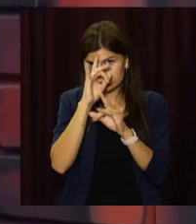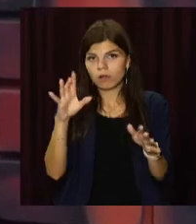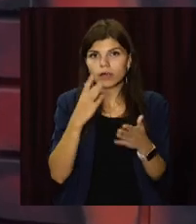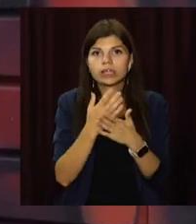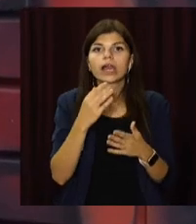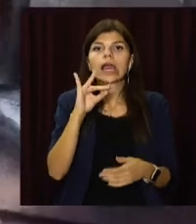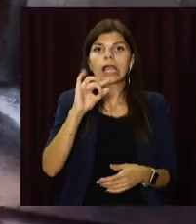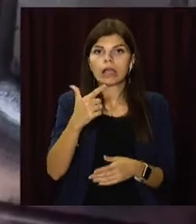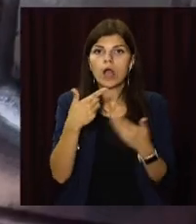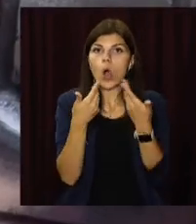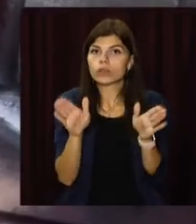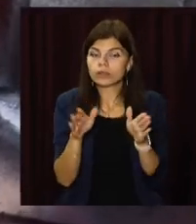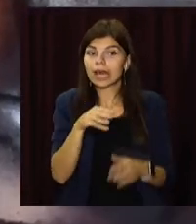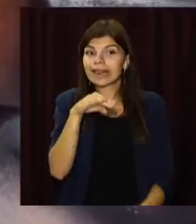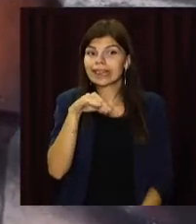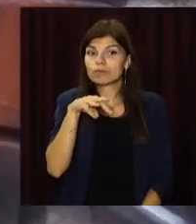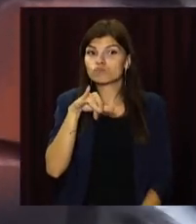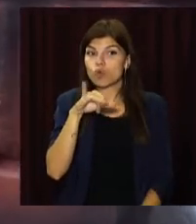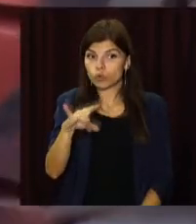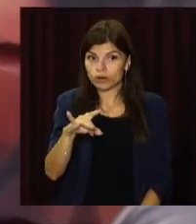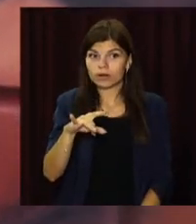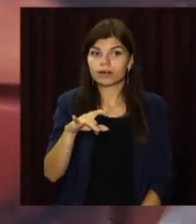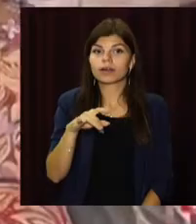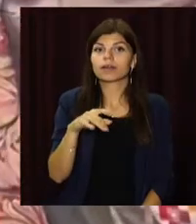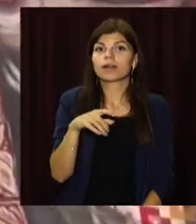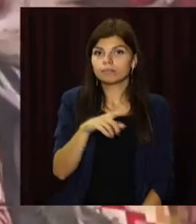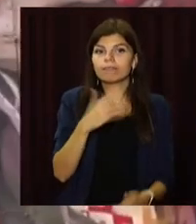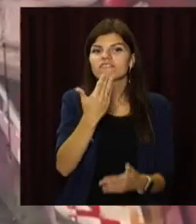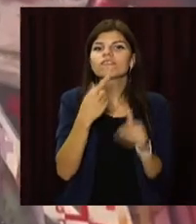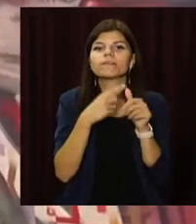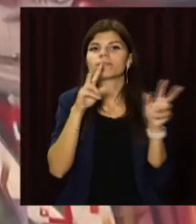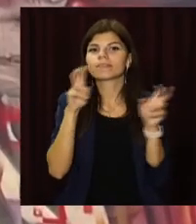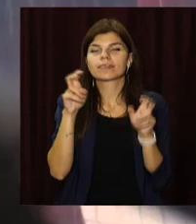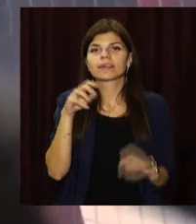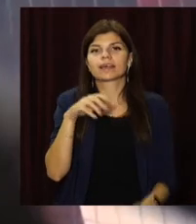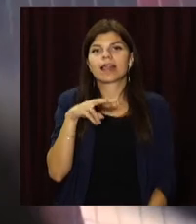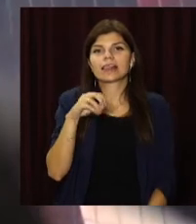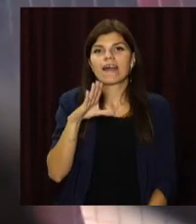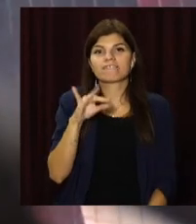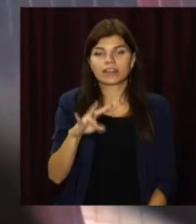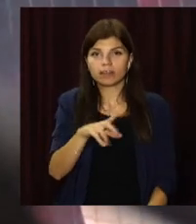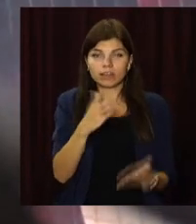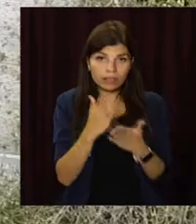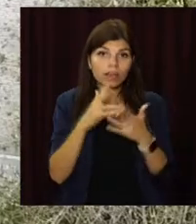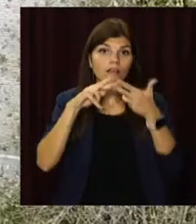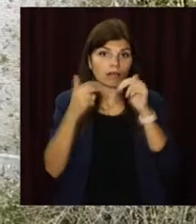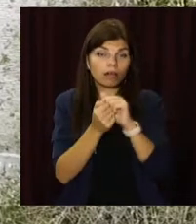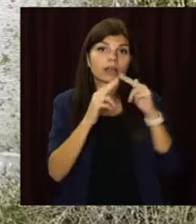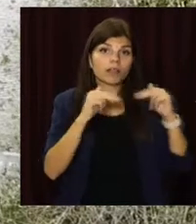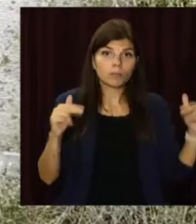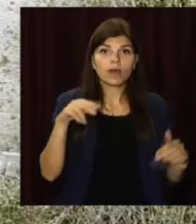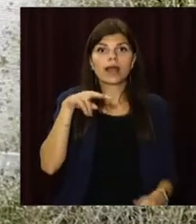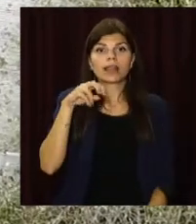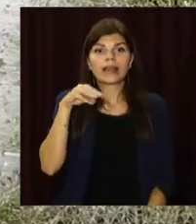місцевих муралістів – Тимур Левін. Він творить під псевдонимом Тімо. Роботи художника прикрашають Дніпро, Кам'янське та Петриківку. Одна з найвідоміших